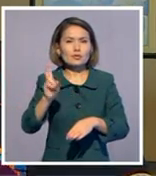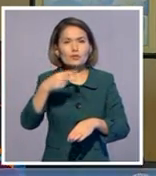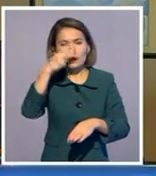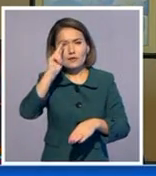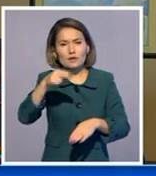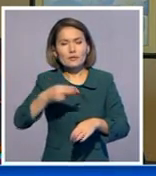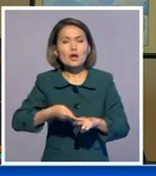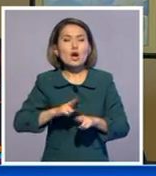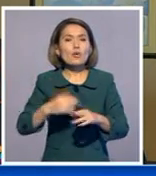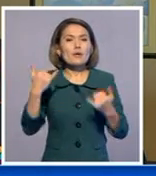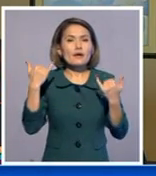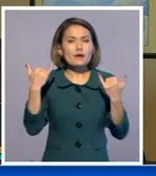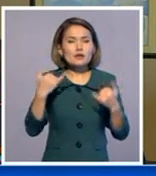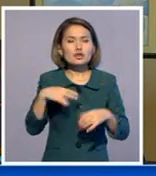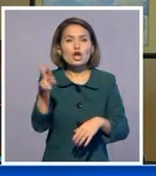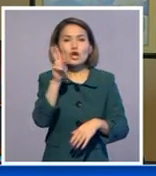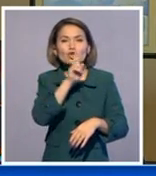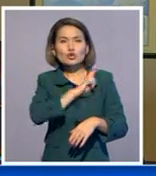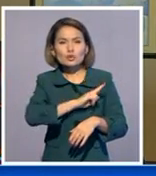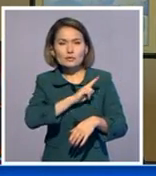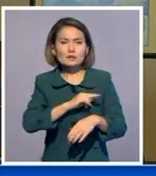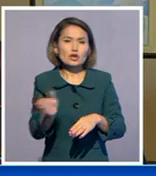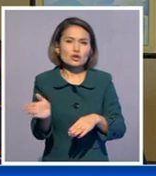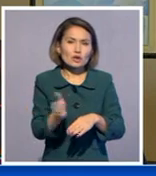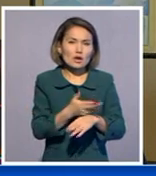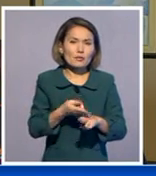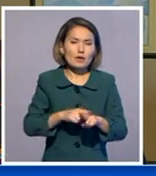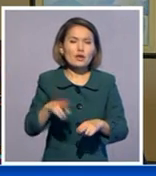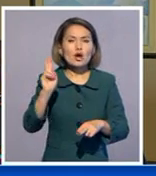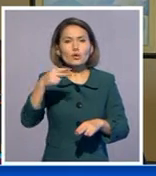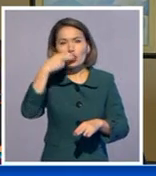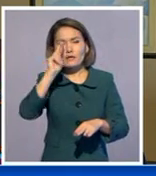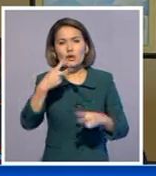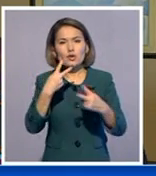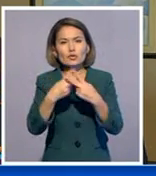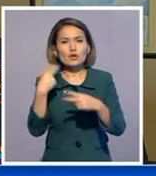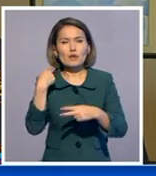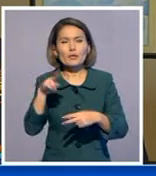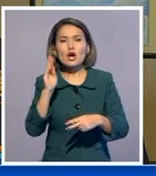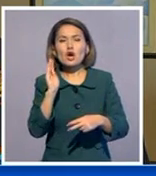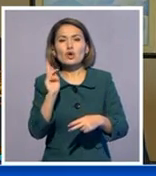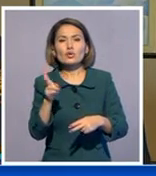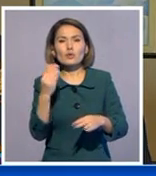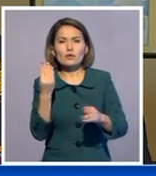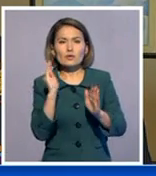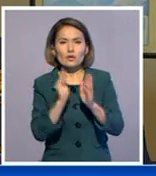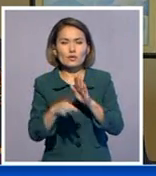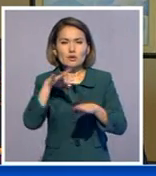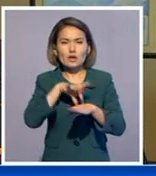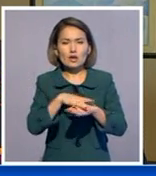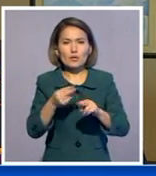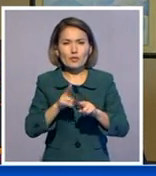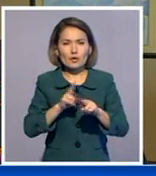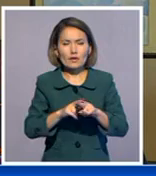шені төмендетіледі. Кейбірі қызметінен аластатылса, енді бірі бас бостандығынан айырылады. Енді пара алған азаматтарға айыппұл көлемін 10 есеге